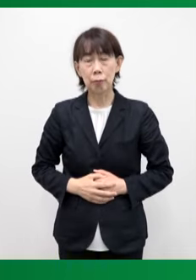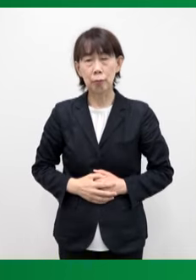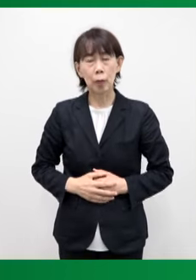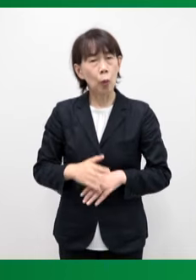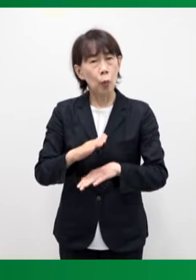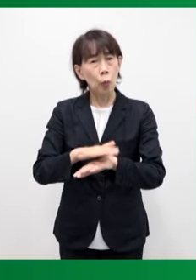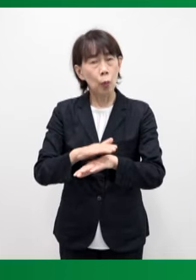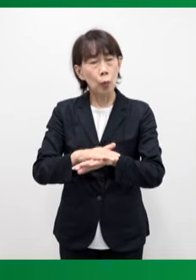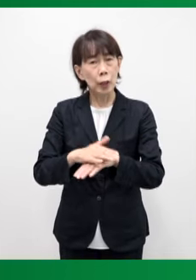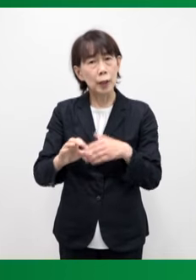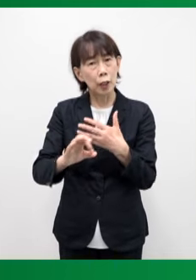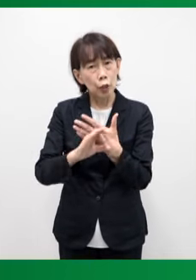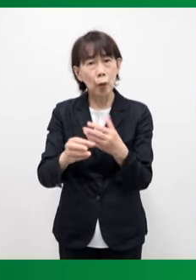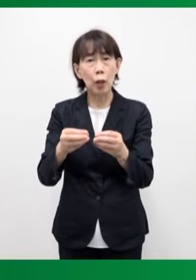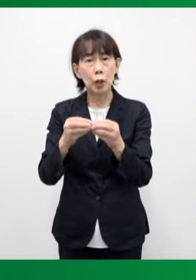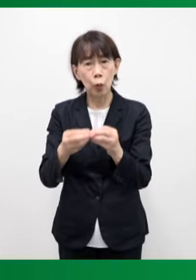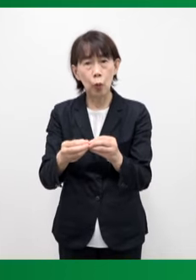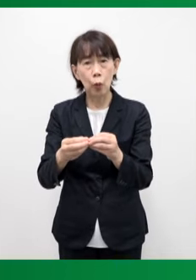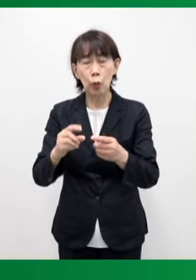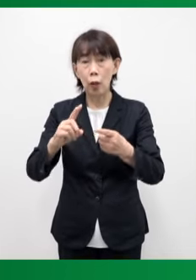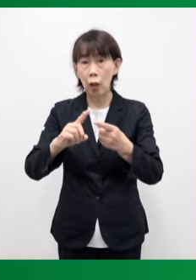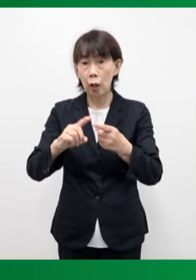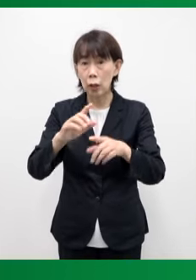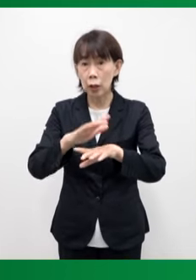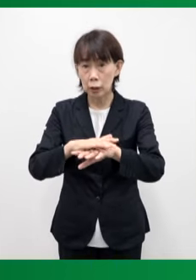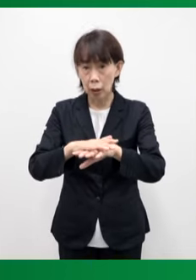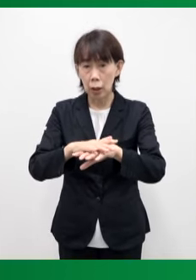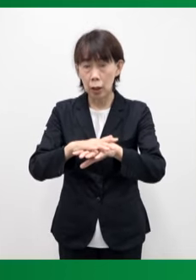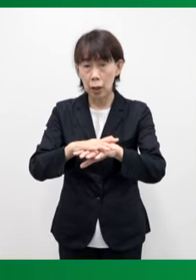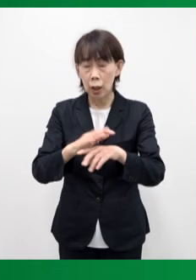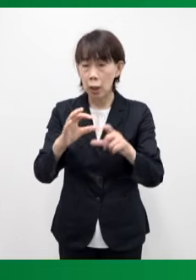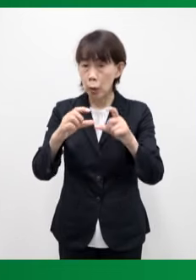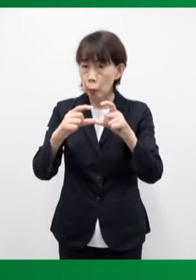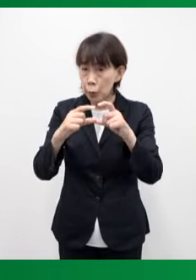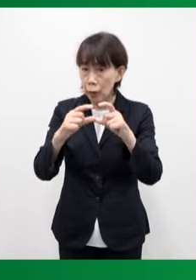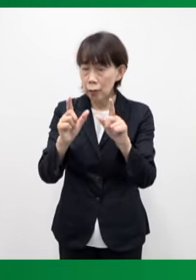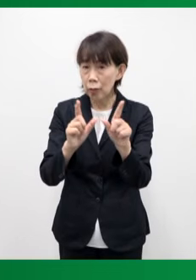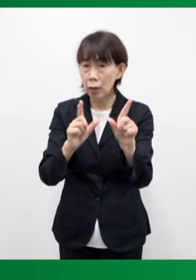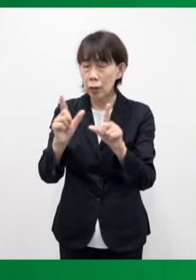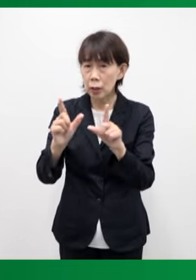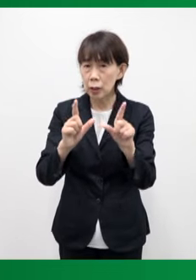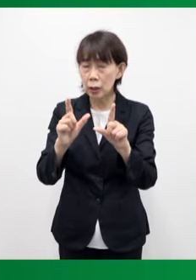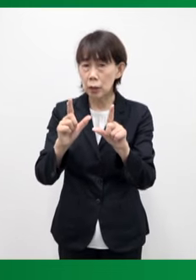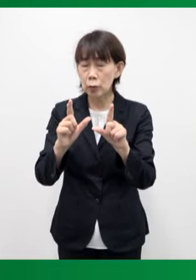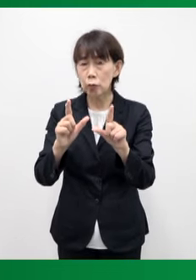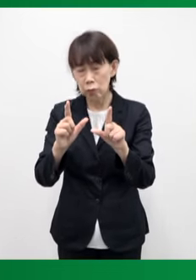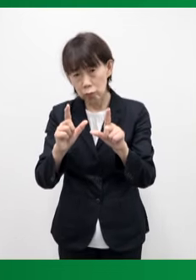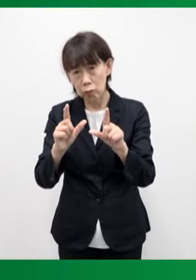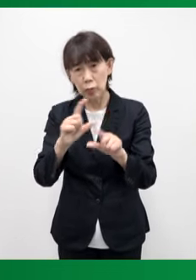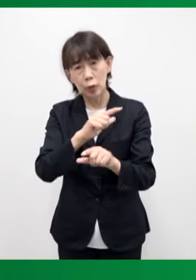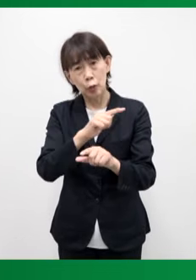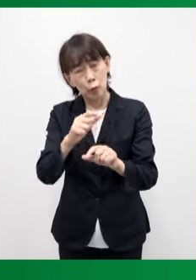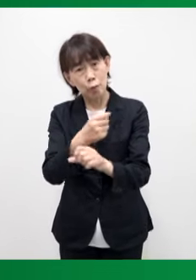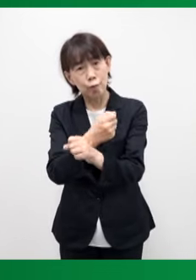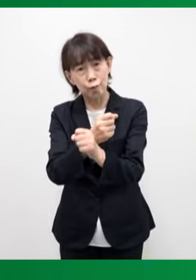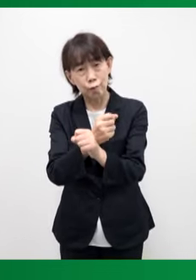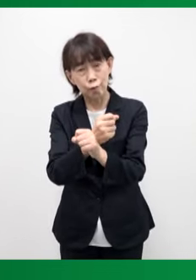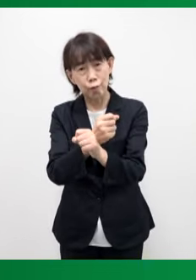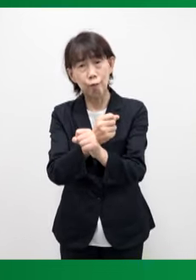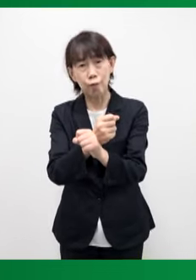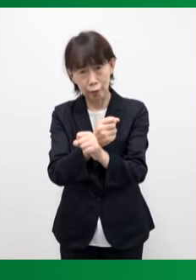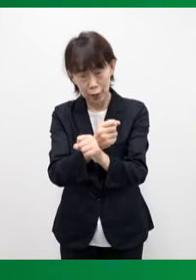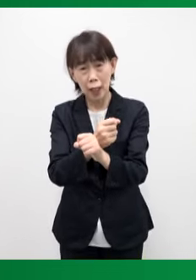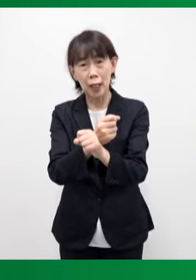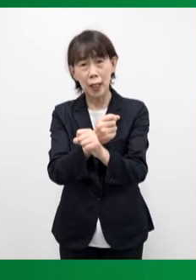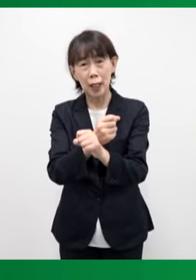にやったら、例えば色の合わせ方とかボタンの形状とか、そういう点